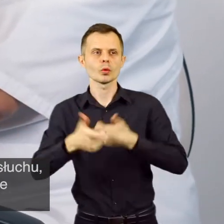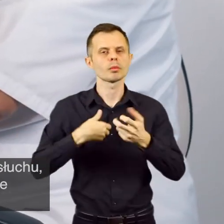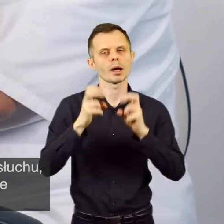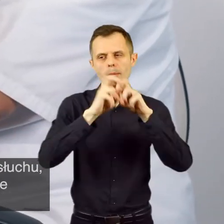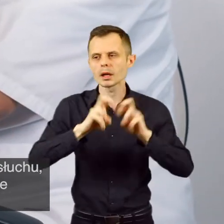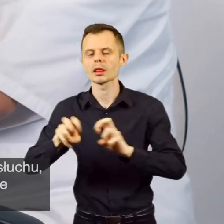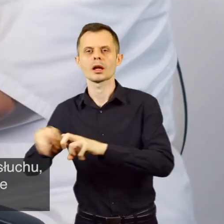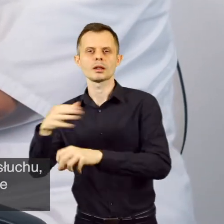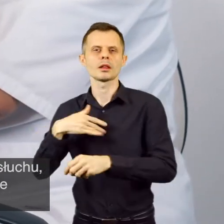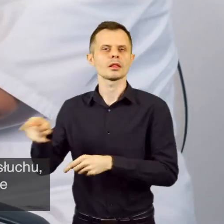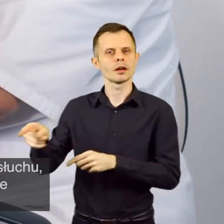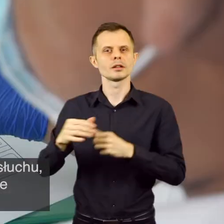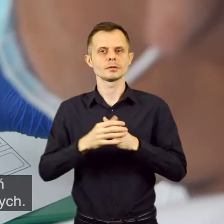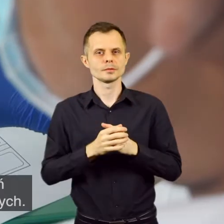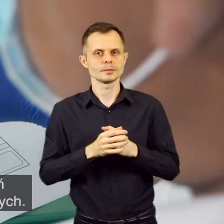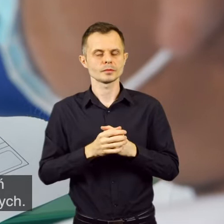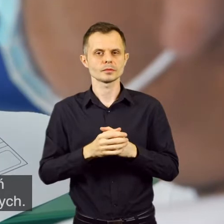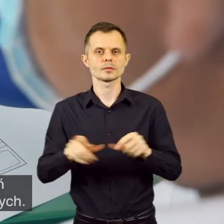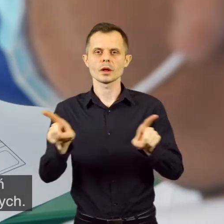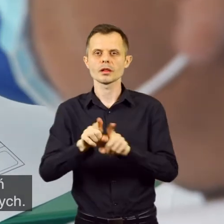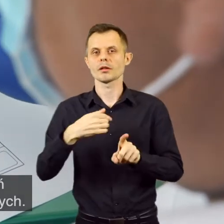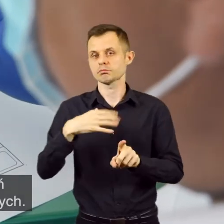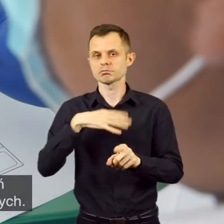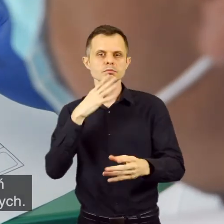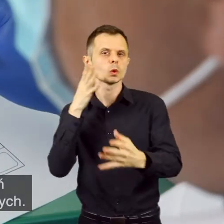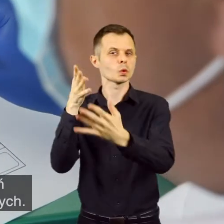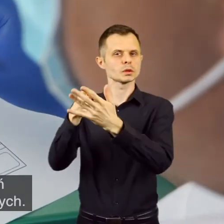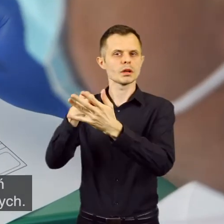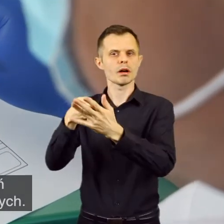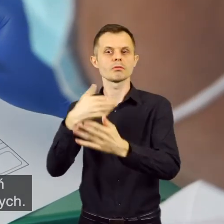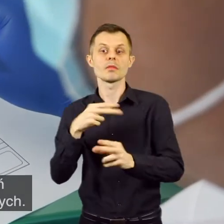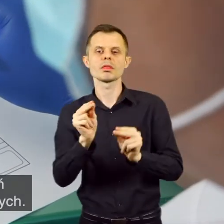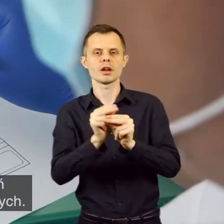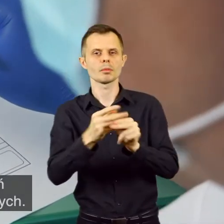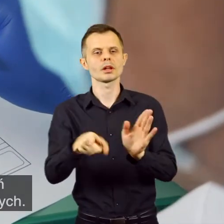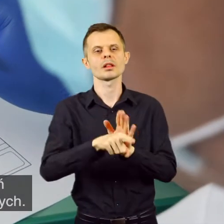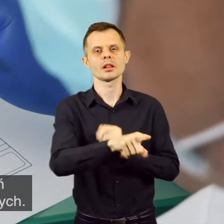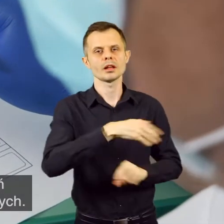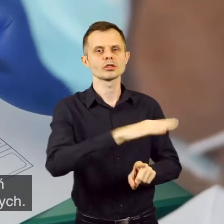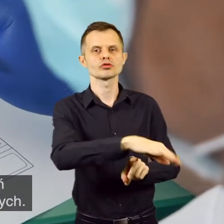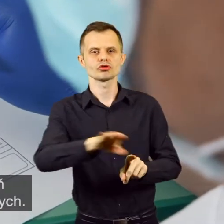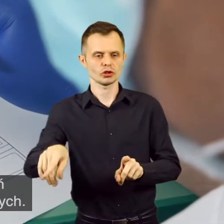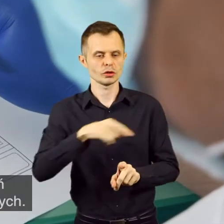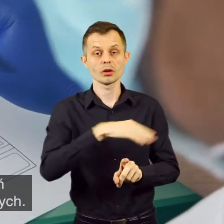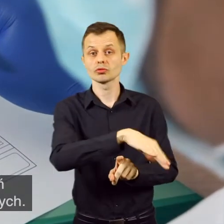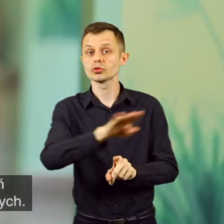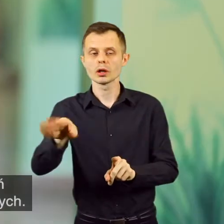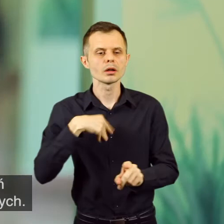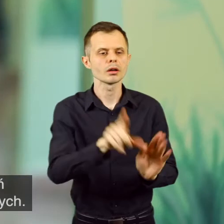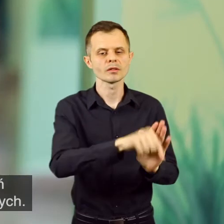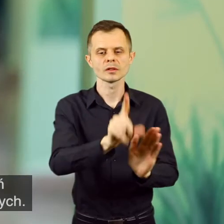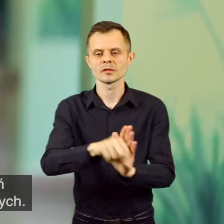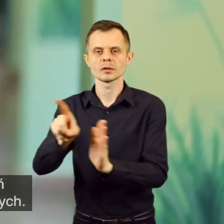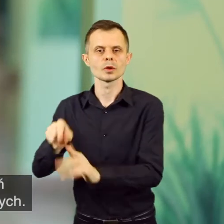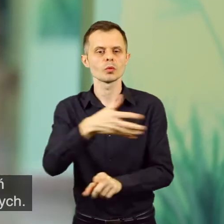informacyjne koordynatorów badania, jak również przewidujemy terapię u dzieci, które będą wyłonione